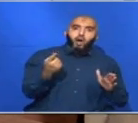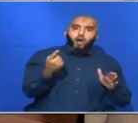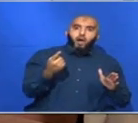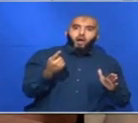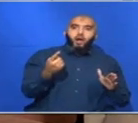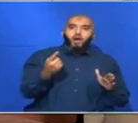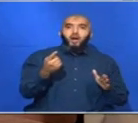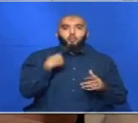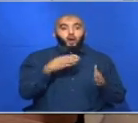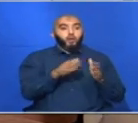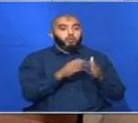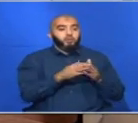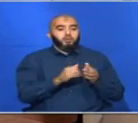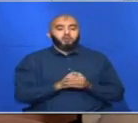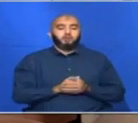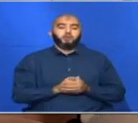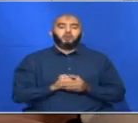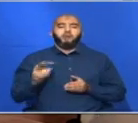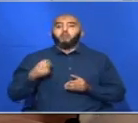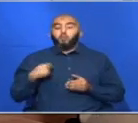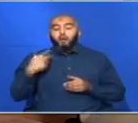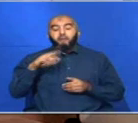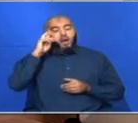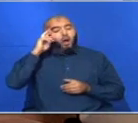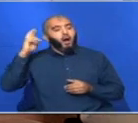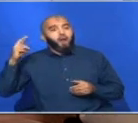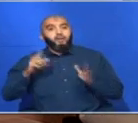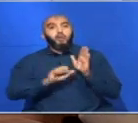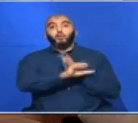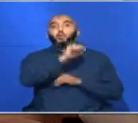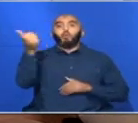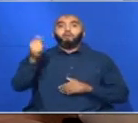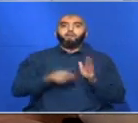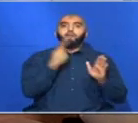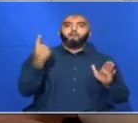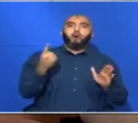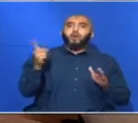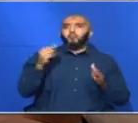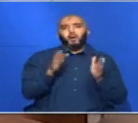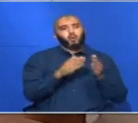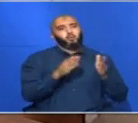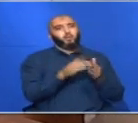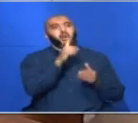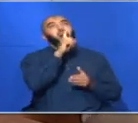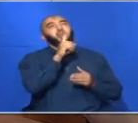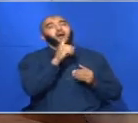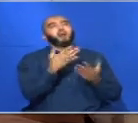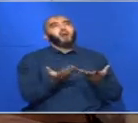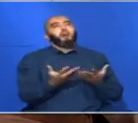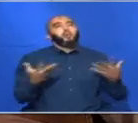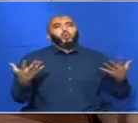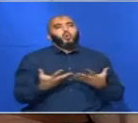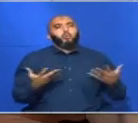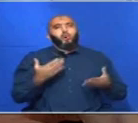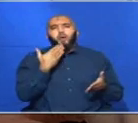قال له بما يتقرب اليك المتقربون المتقربون يا رب يعني ما هي افضل